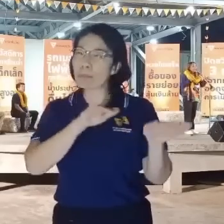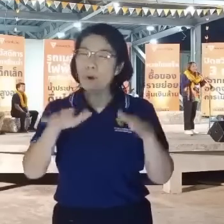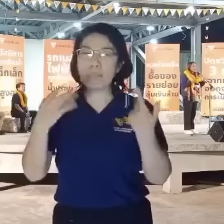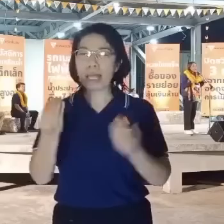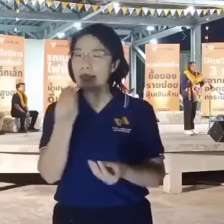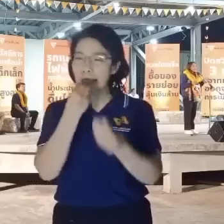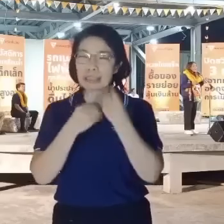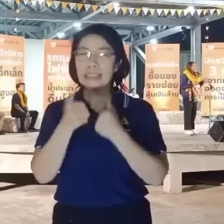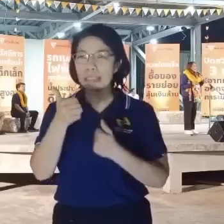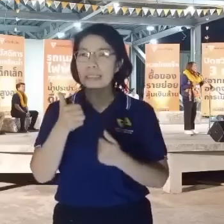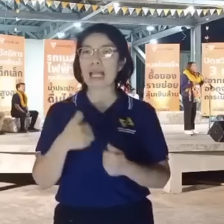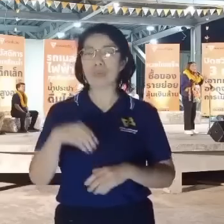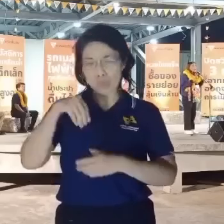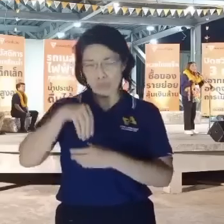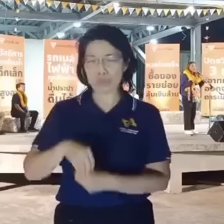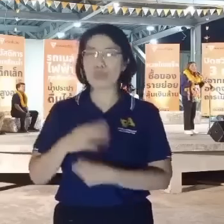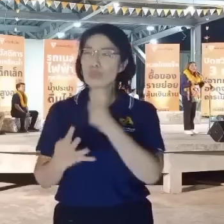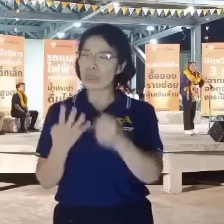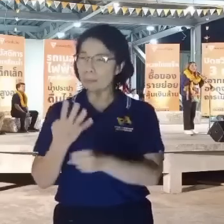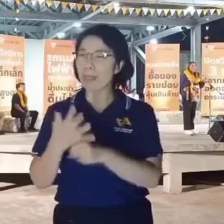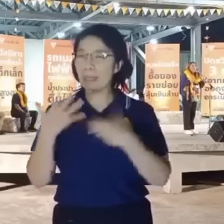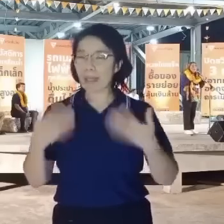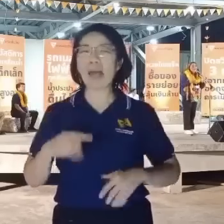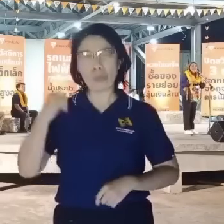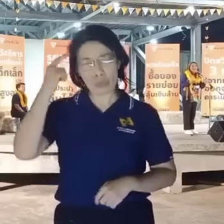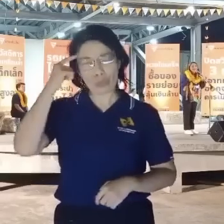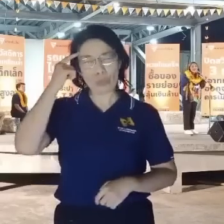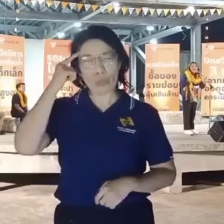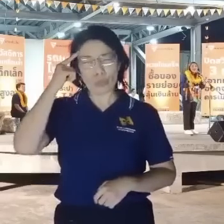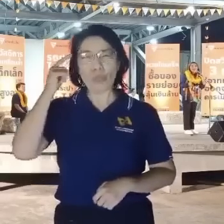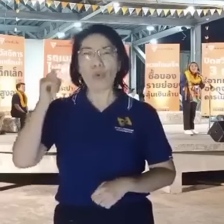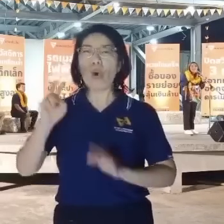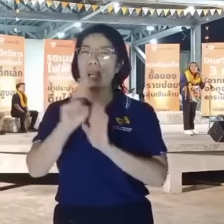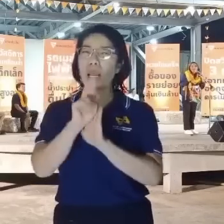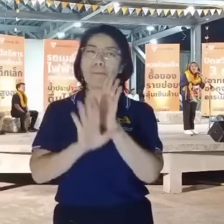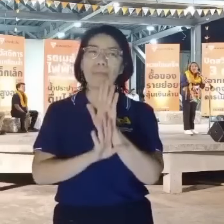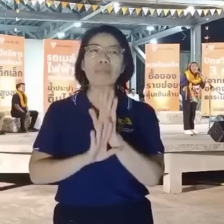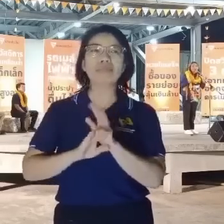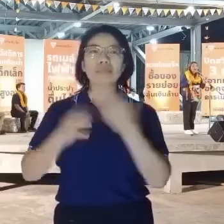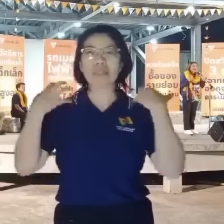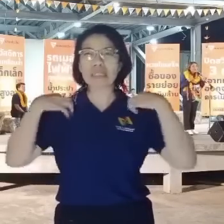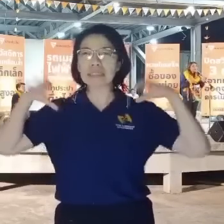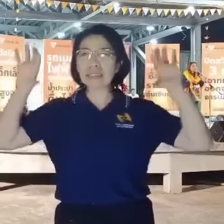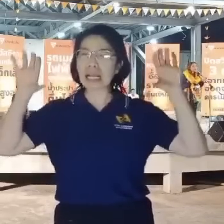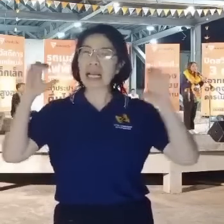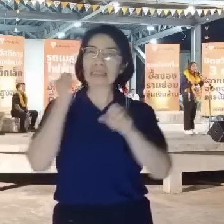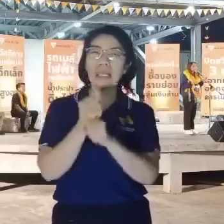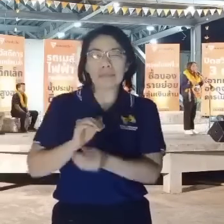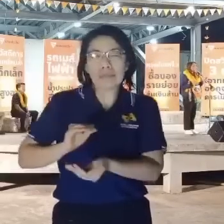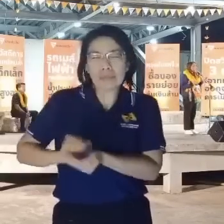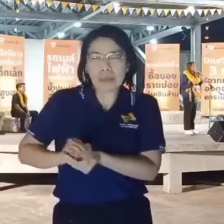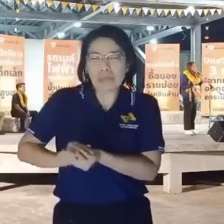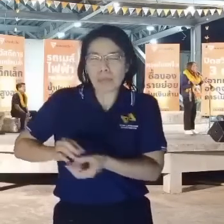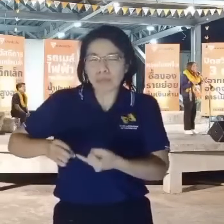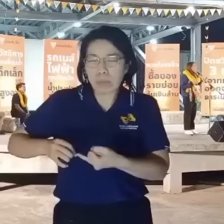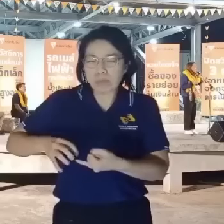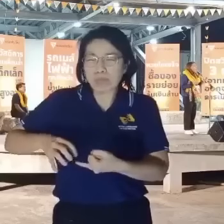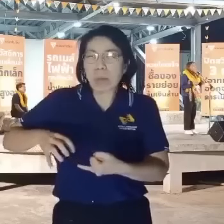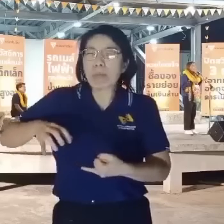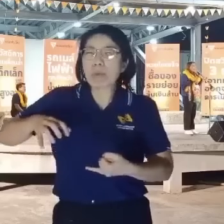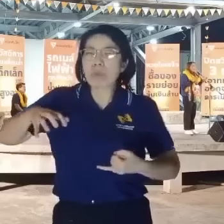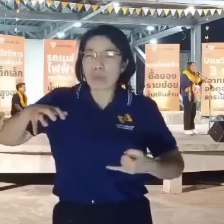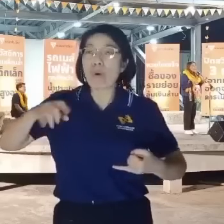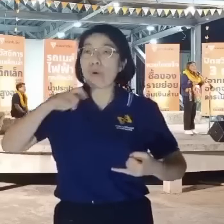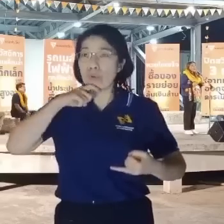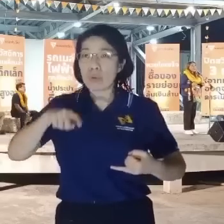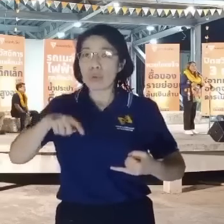ราอยู่มานานมากพอที่จะเข้าใจว่าระบบราชการไทยมันมีปัญหาหมักหมมสั่งสมและต้องรอให้คน